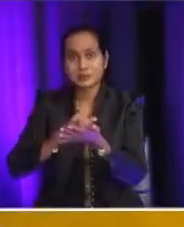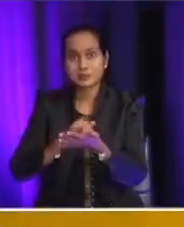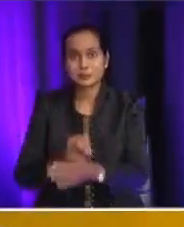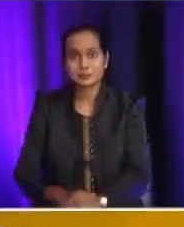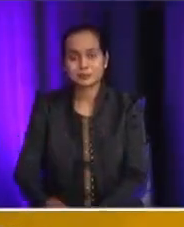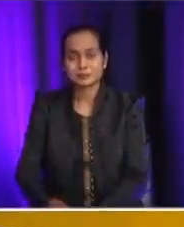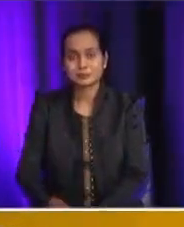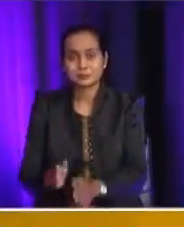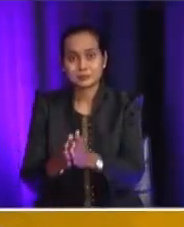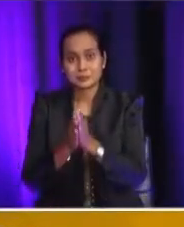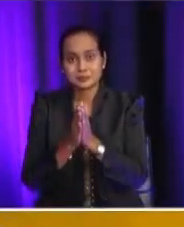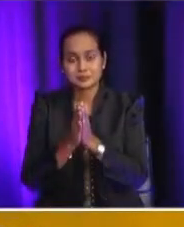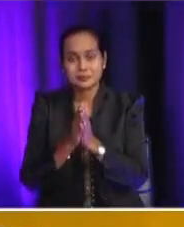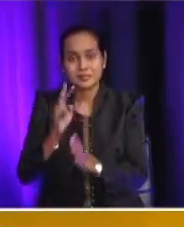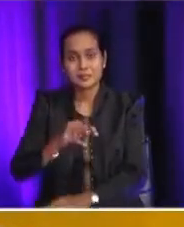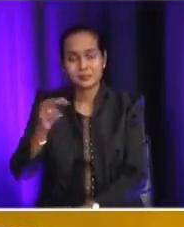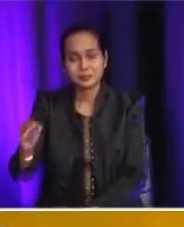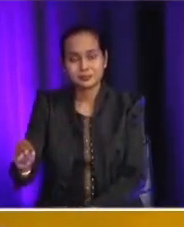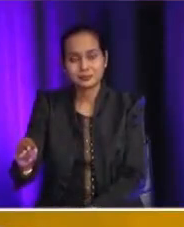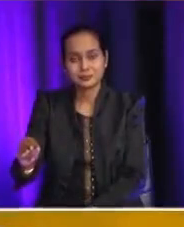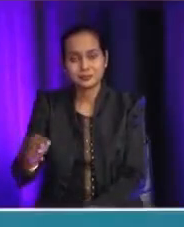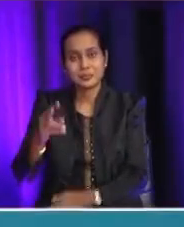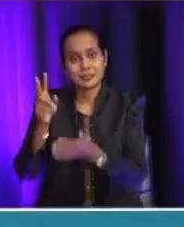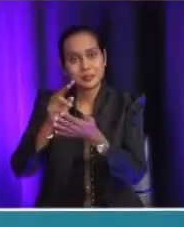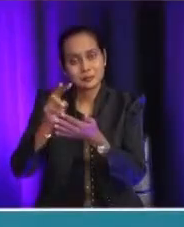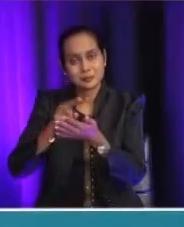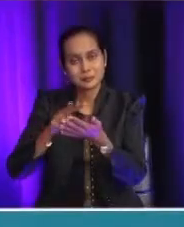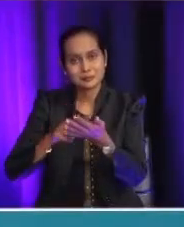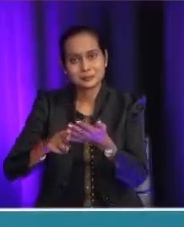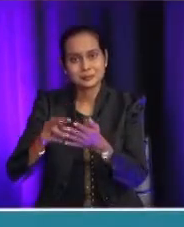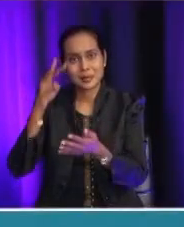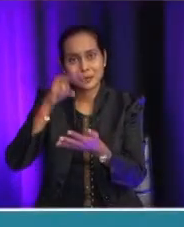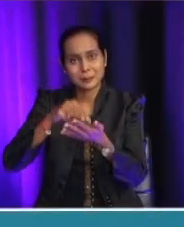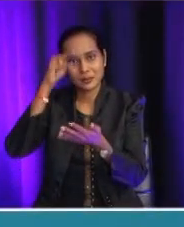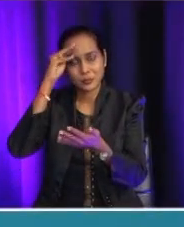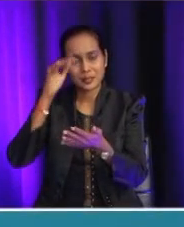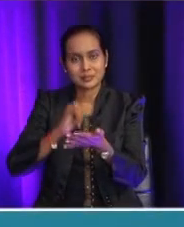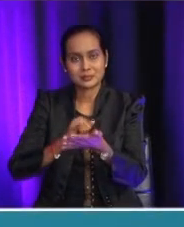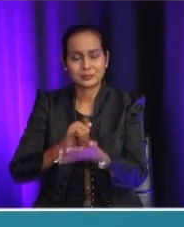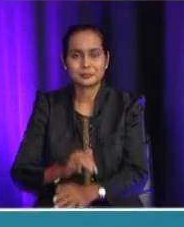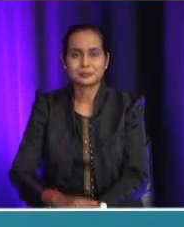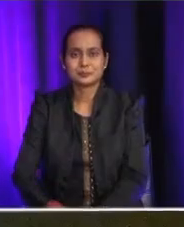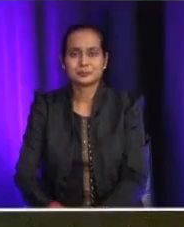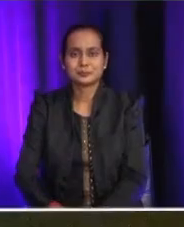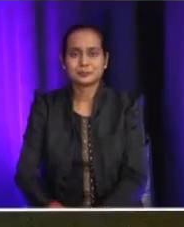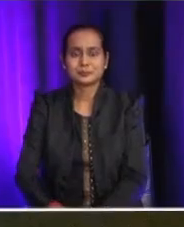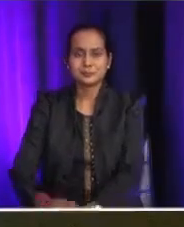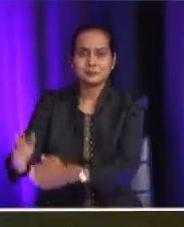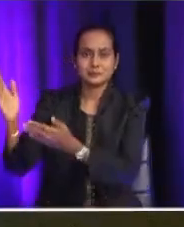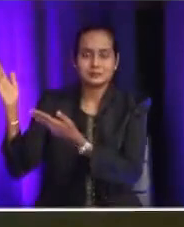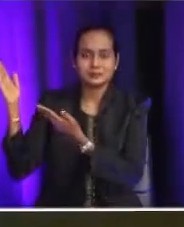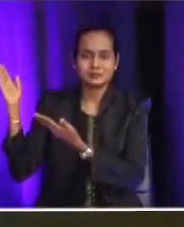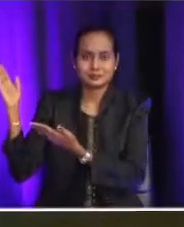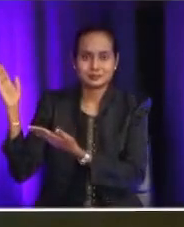Jadi kita minta salah seorang murid kita untuk membaca maklumat ini. Okey, siapakah murid tersebut?